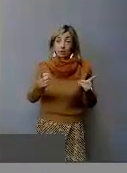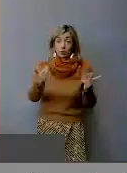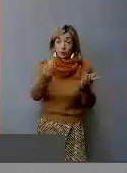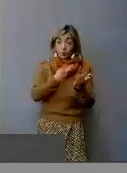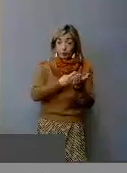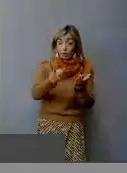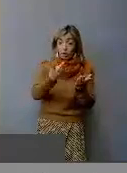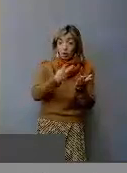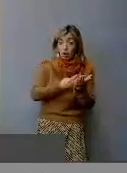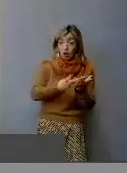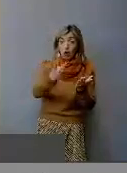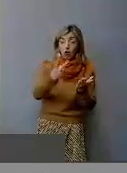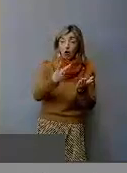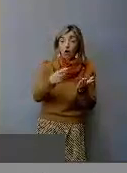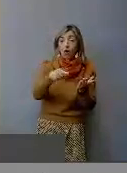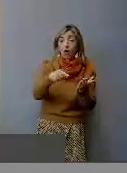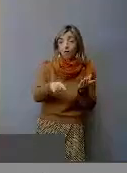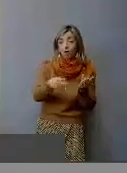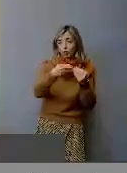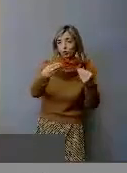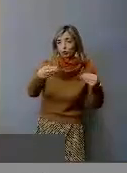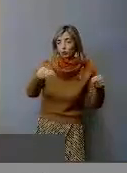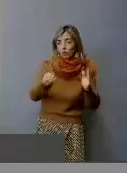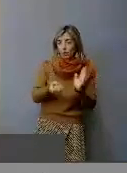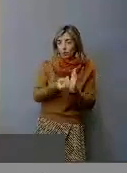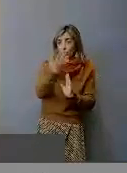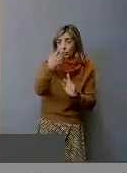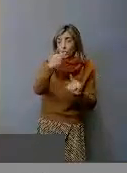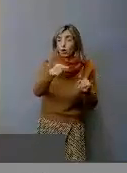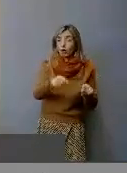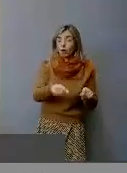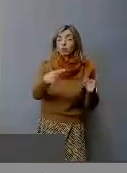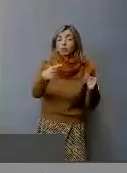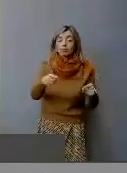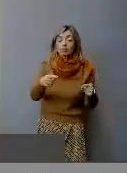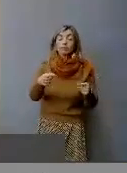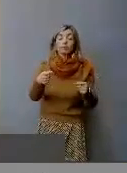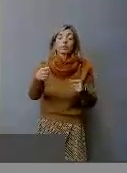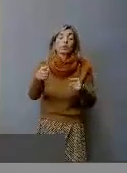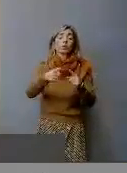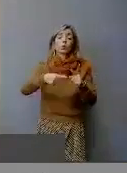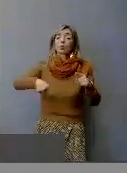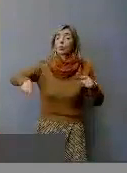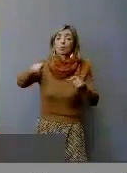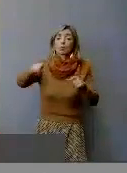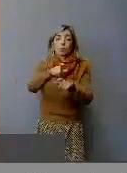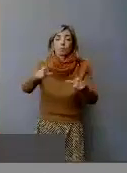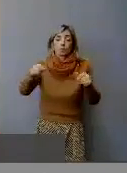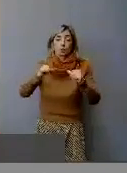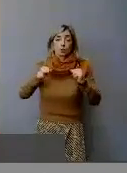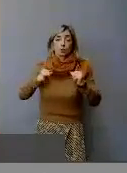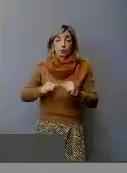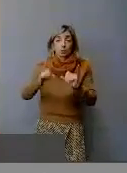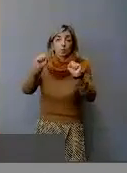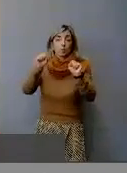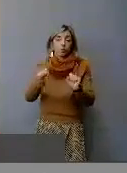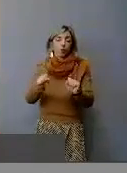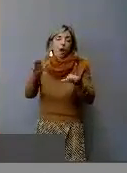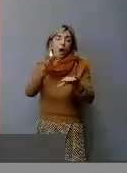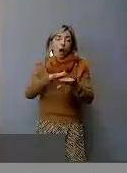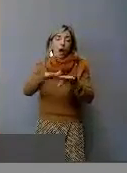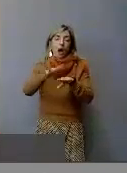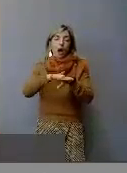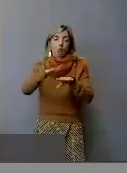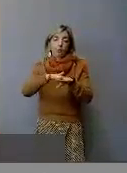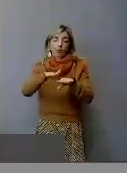prova di questi di questi strumenti proprio per dare l'opportunità a tutta la cittadinanza poi di abituarsi